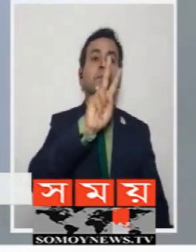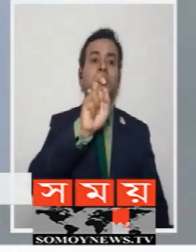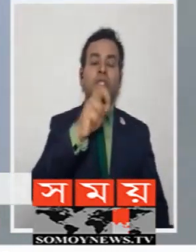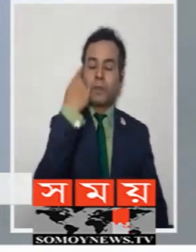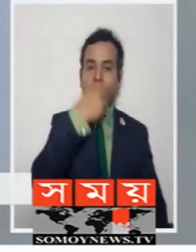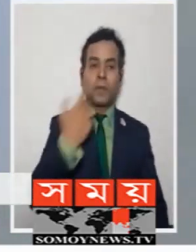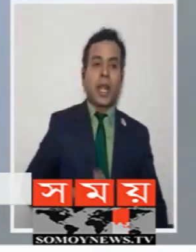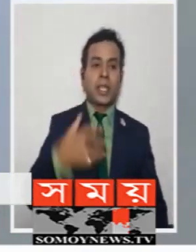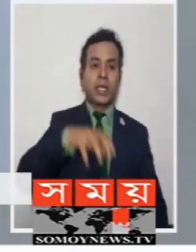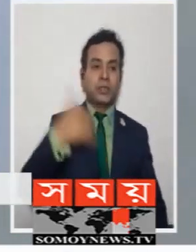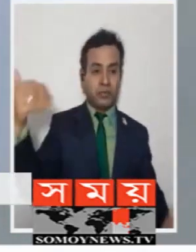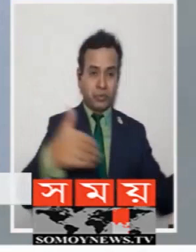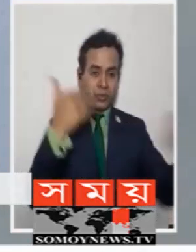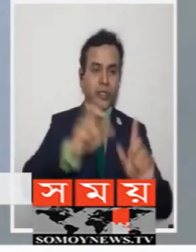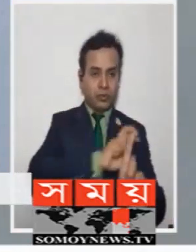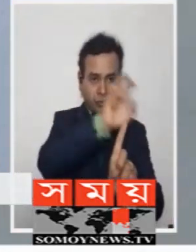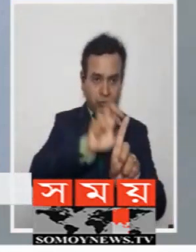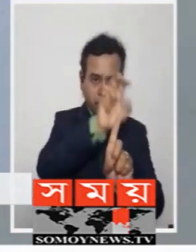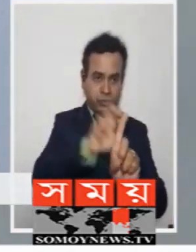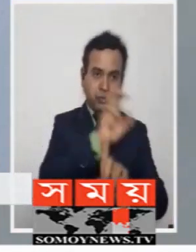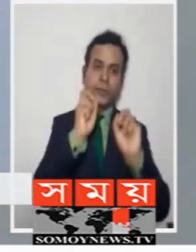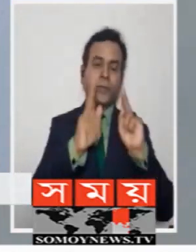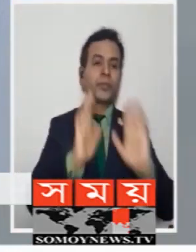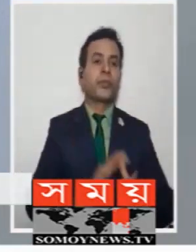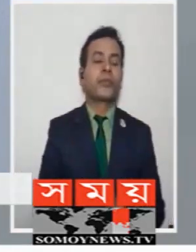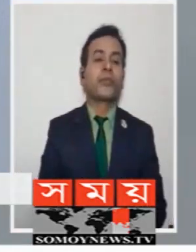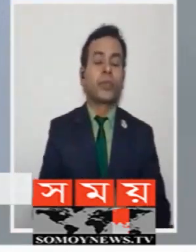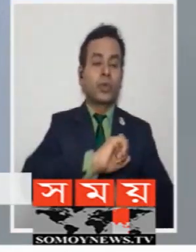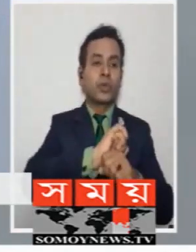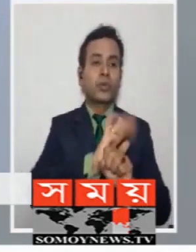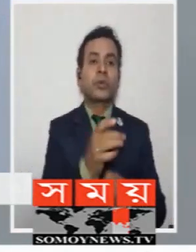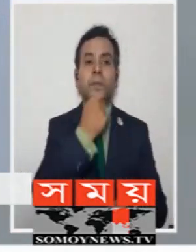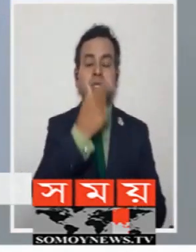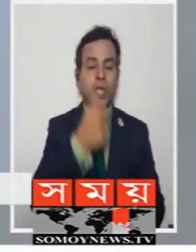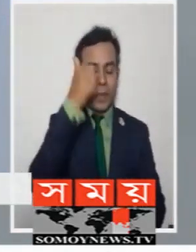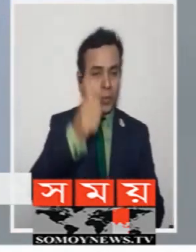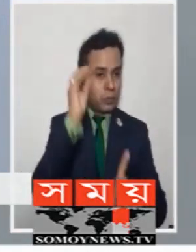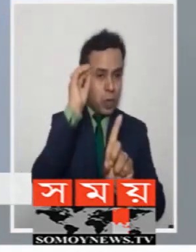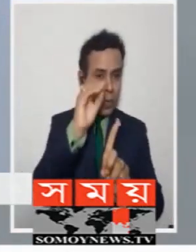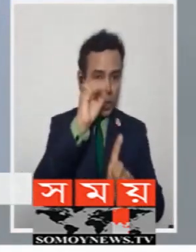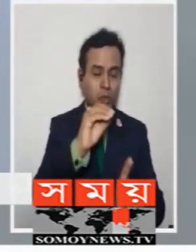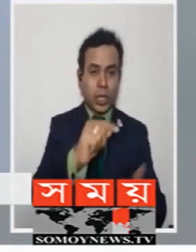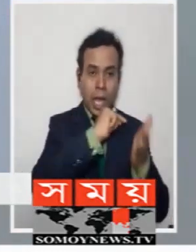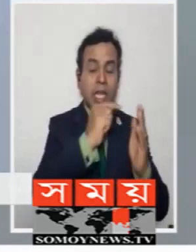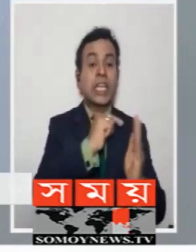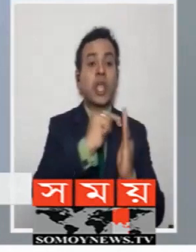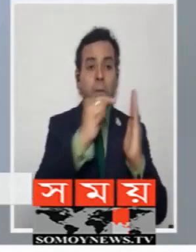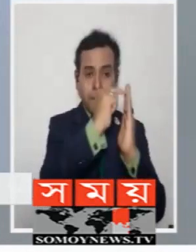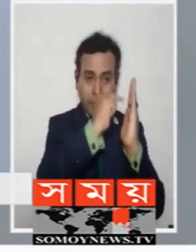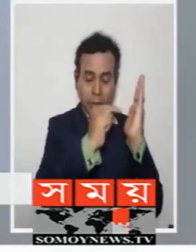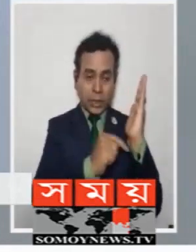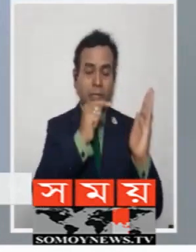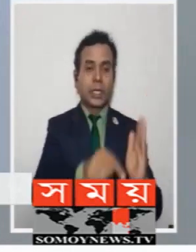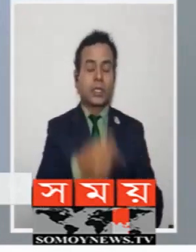কোভিড-19 বিষয়ে বিভিন্ন গাইডলাইন স্বাস্থ্য মন্ত্রণালয় এবং বিভিন্ন কারিগরি কমিটির সহায়তায় প্রস্তুত করে যাচ্ছে, এবং এ